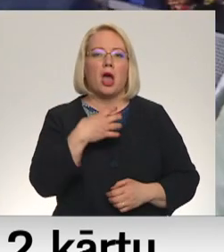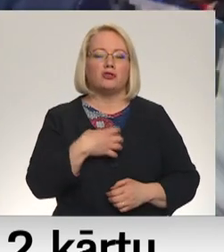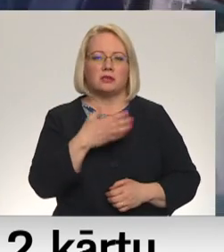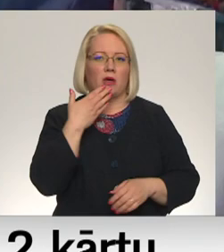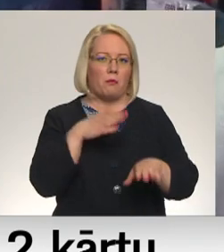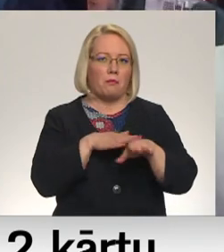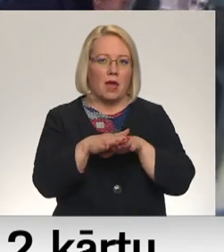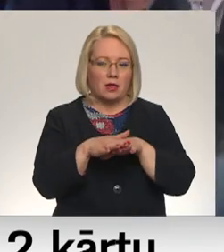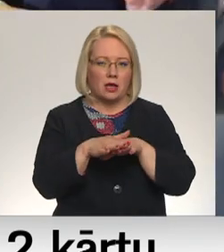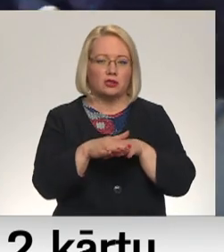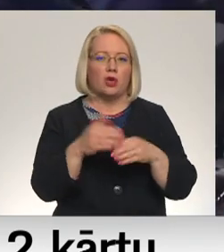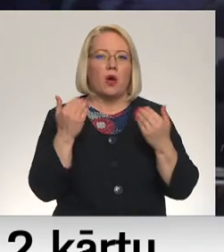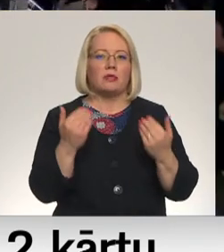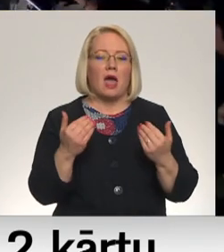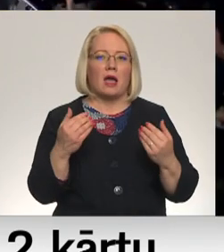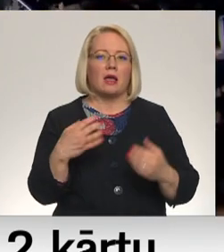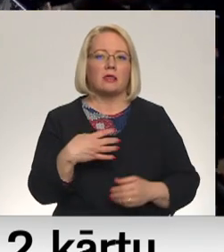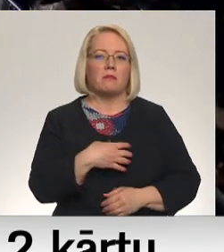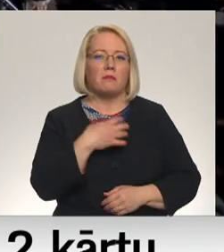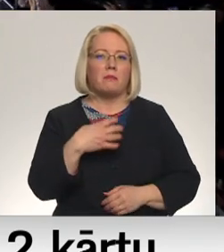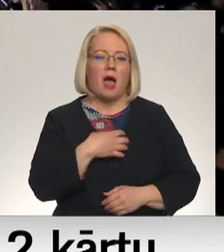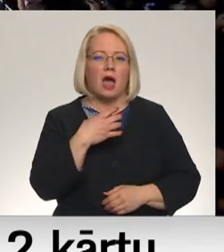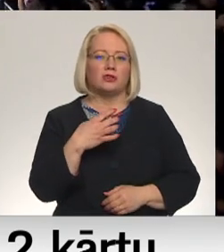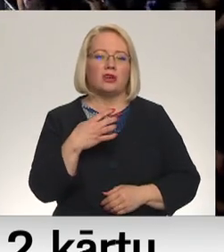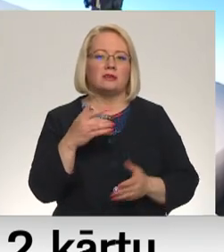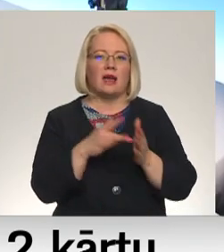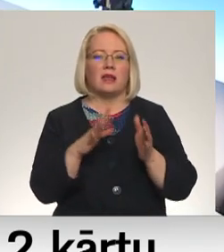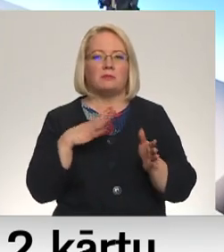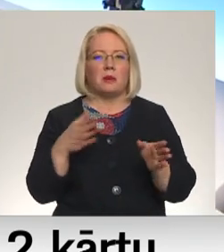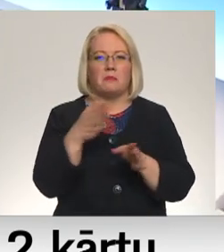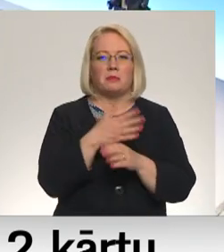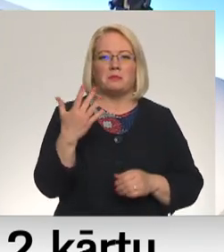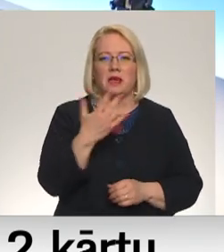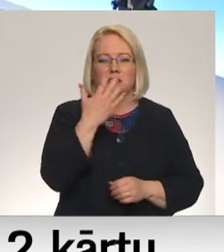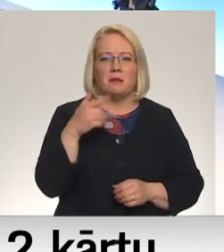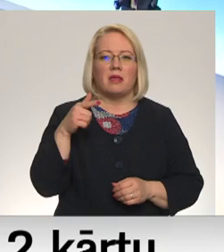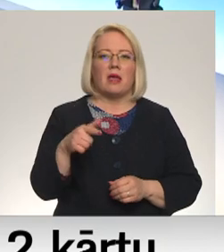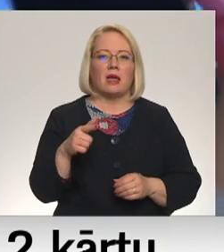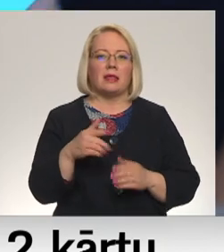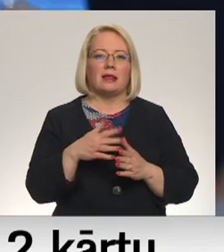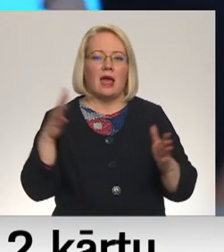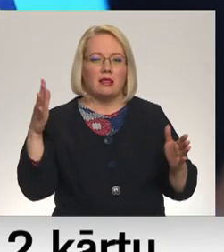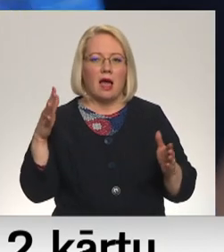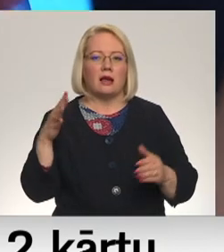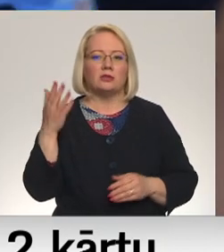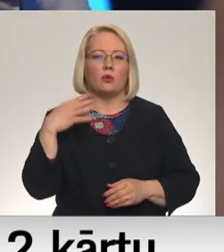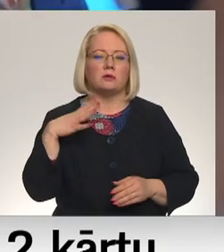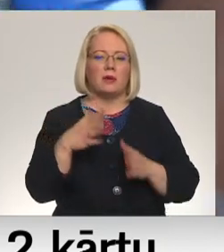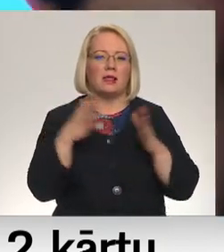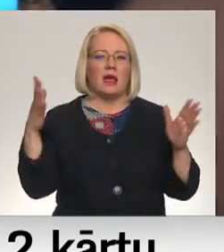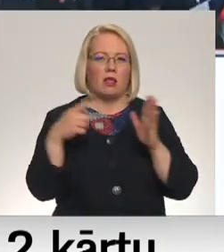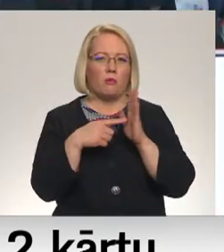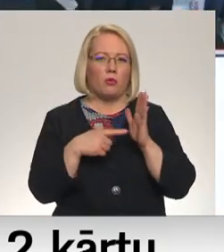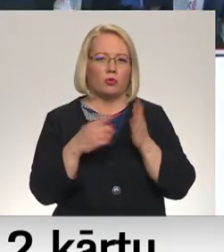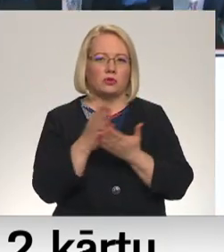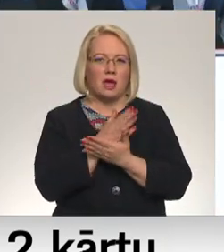par Le Pen faktiski tagad ir lielāks nekā bija pirms 5 gadiem. Šoreiz ir 4,7% punktu starpība, bet